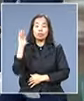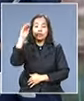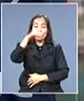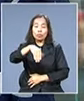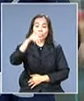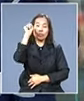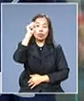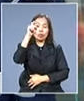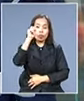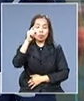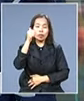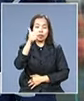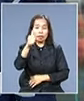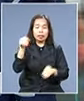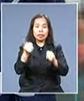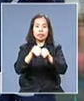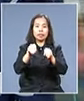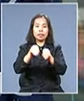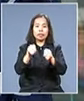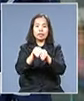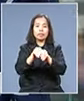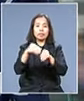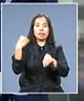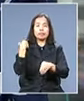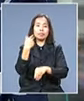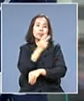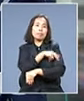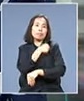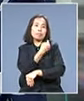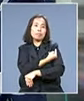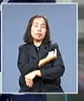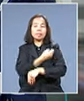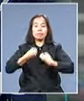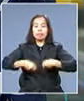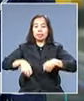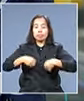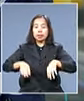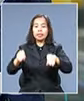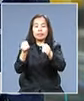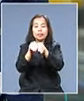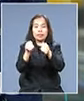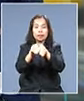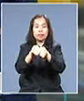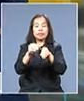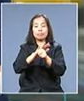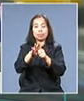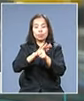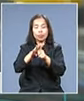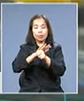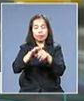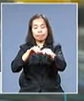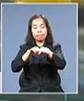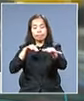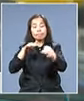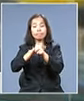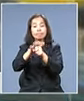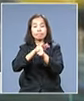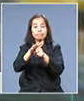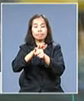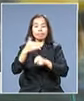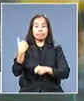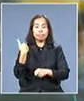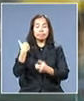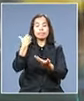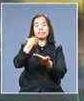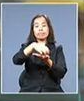ได้ดีครับทิศทางที่จะมุ่งหน้าผ่านโรงพยาบาลมิชชั่นนะครับเพื่อที่จะเข้าไปบริเวณของคลองพดุงนั้นก็ยังพอทำได้อยู่นะครับนี่เป็นสภาพการจราจรล่า